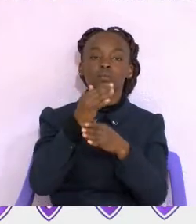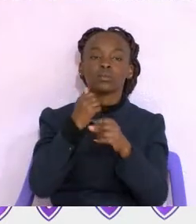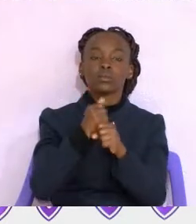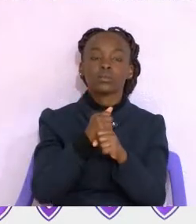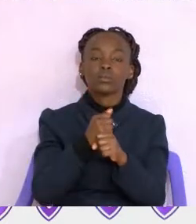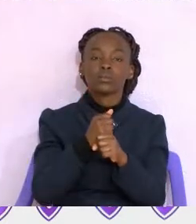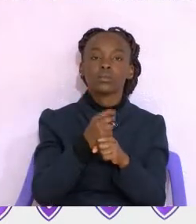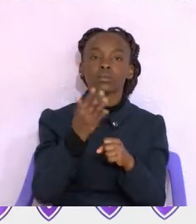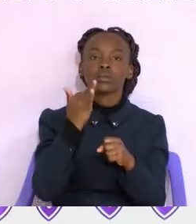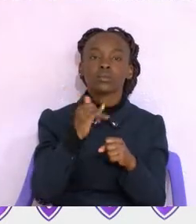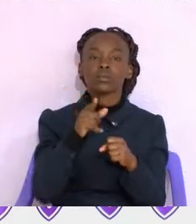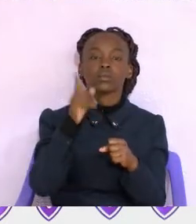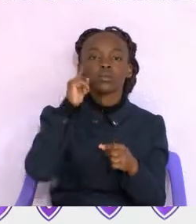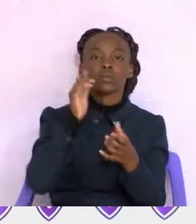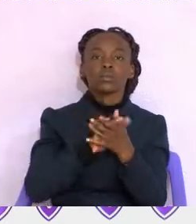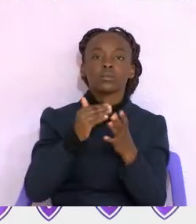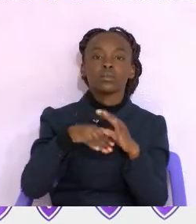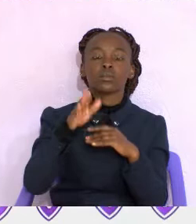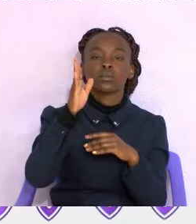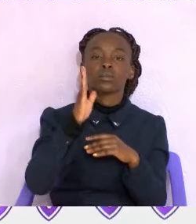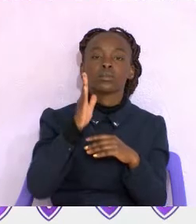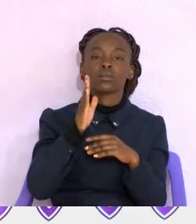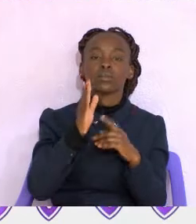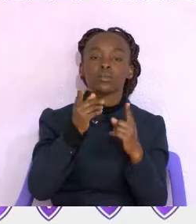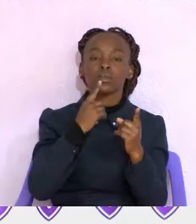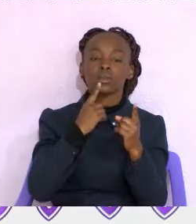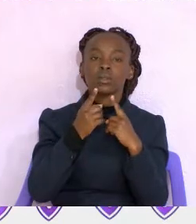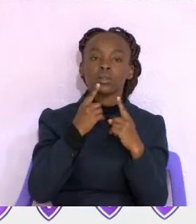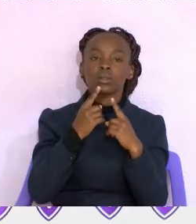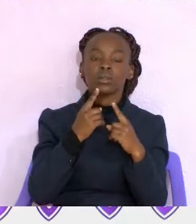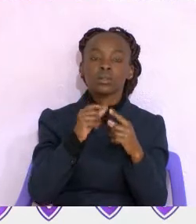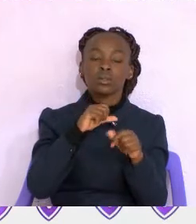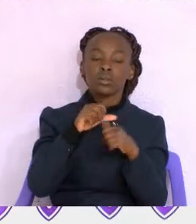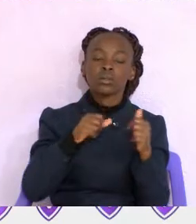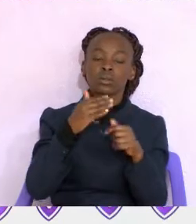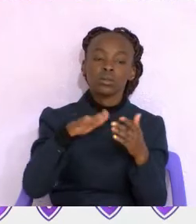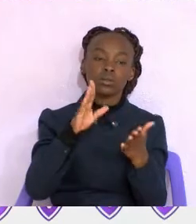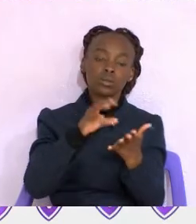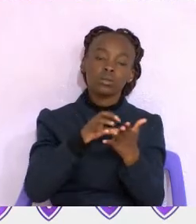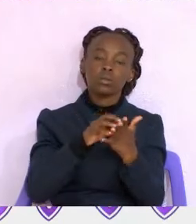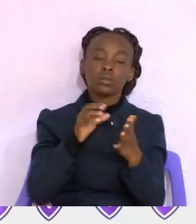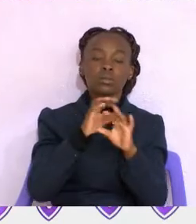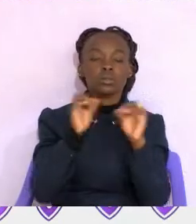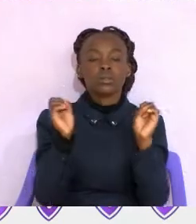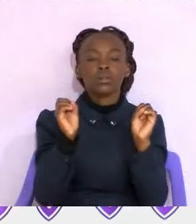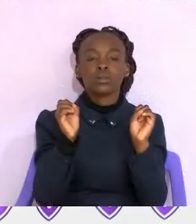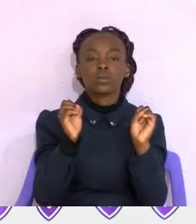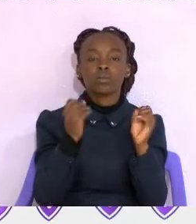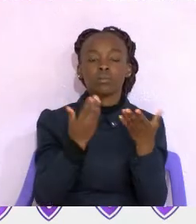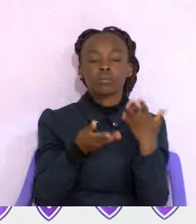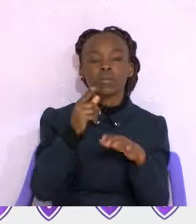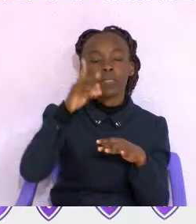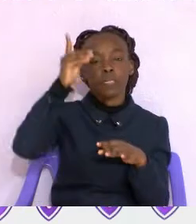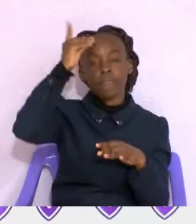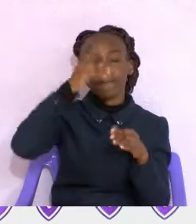ya nini? Unaamini Mungu. Hajazungumzia state yako. Sizungumzi kama ati uko mgonjwa, sizungumzi kama umepoteza